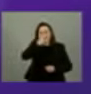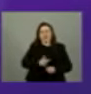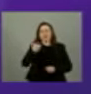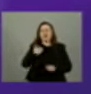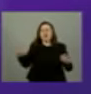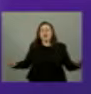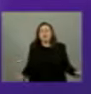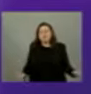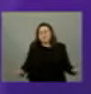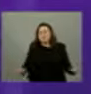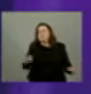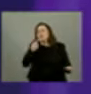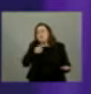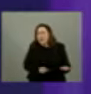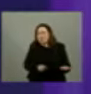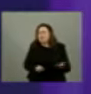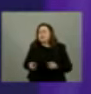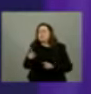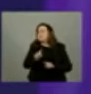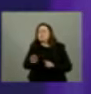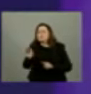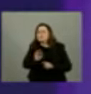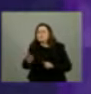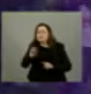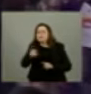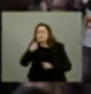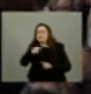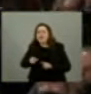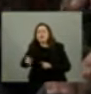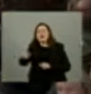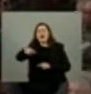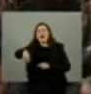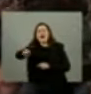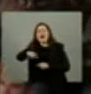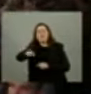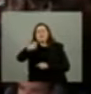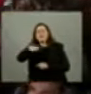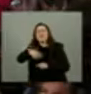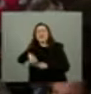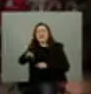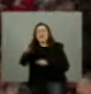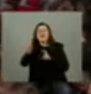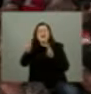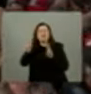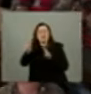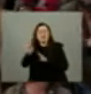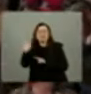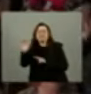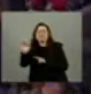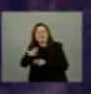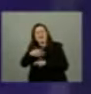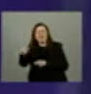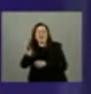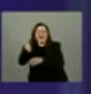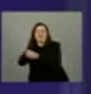μόνο μία παραδοξότητα. Αυτό δεν είναι μία ευθεία πράξη υπονόμευσης ενός εκλεγμένου αρχηγού, ο οποίος εξελέγει πριν από